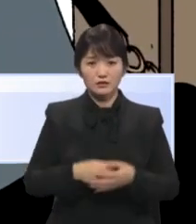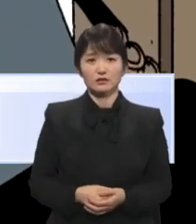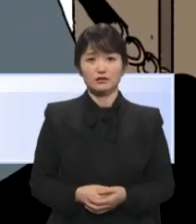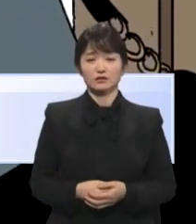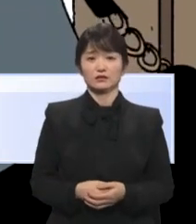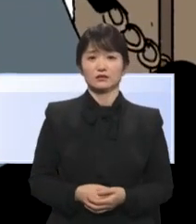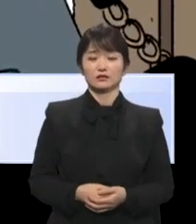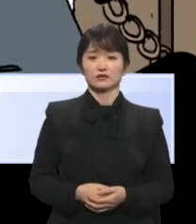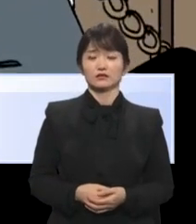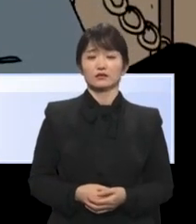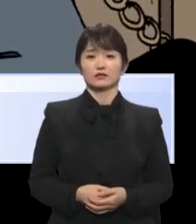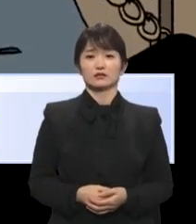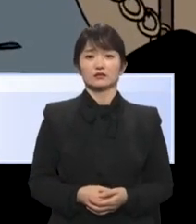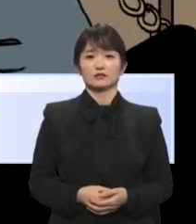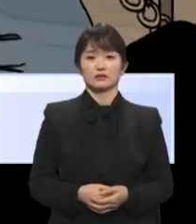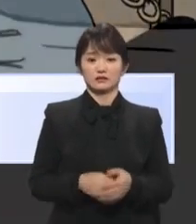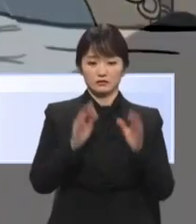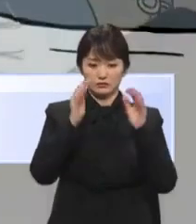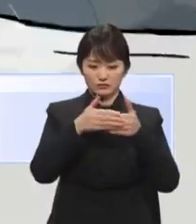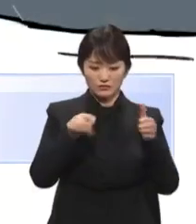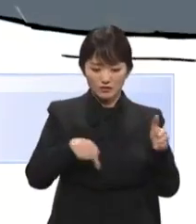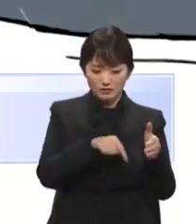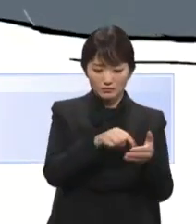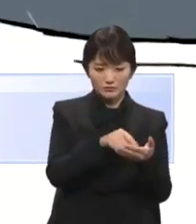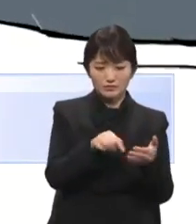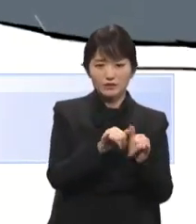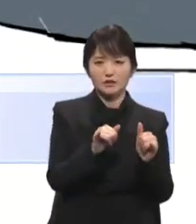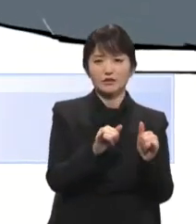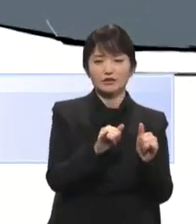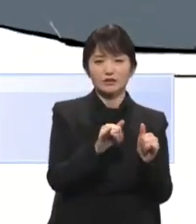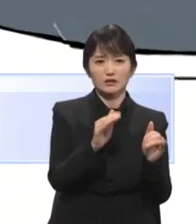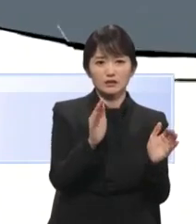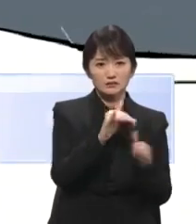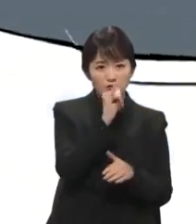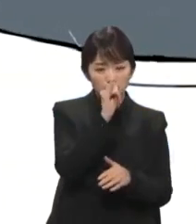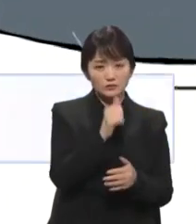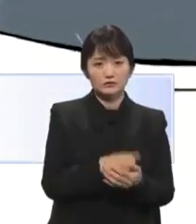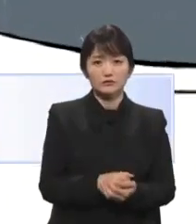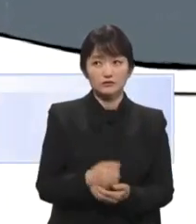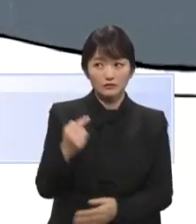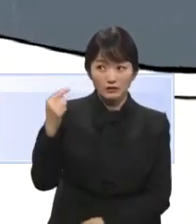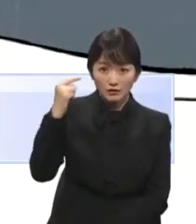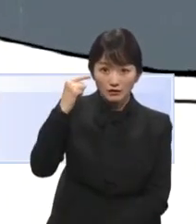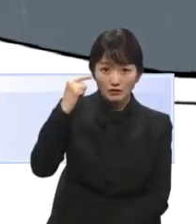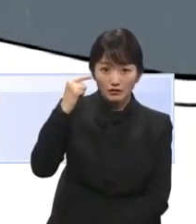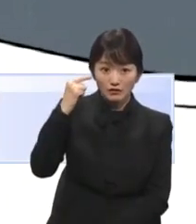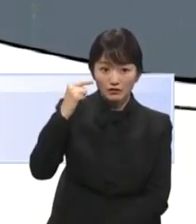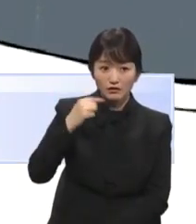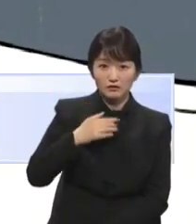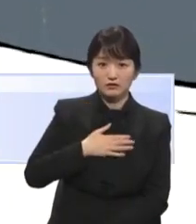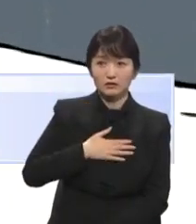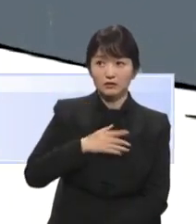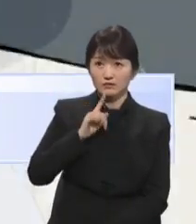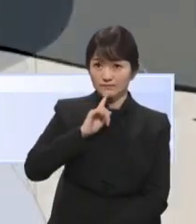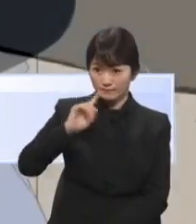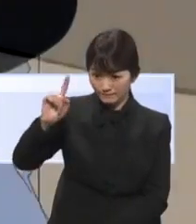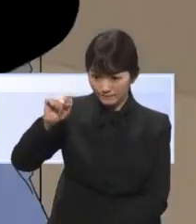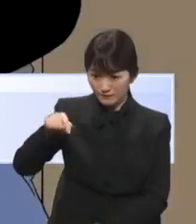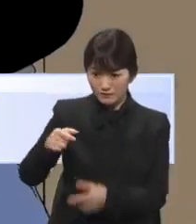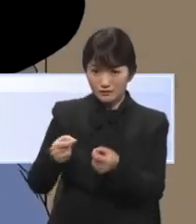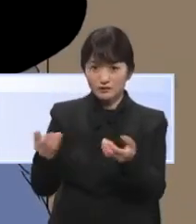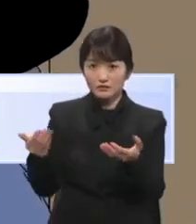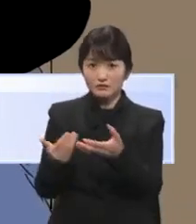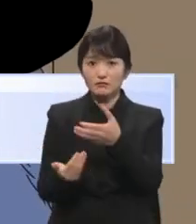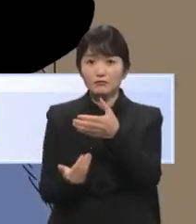음 있었을 정 그렇다면이 아이는 그런 이야기를 들으면서 아 내가 이렇게 신고를 해서 이런 일이